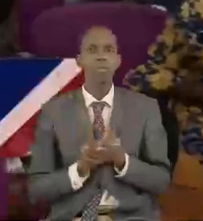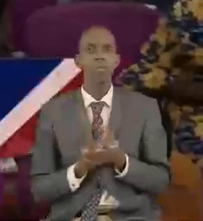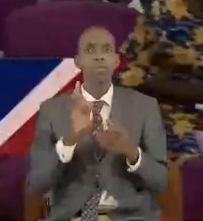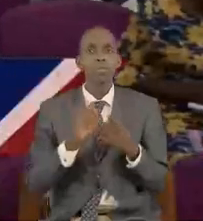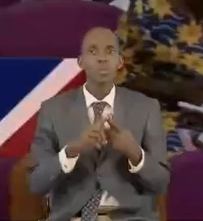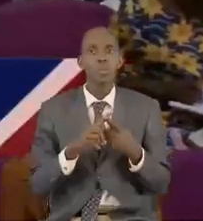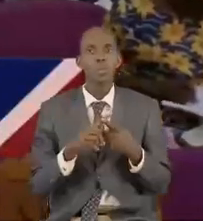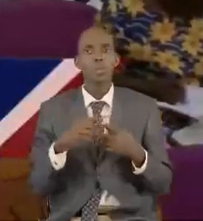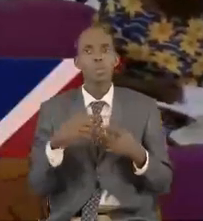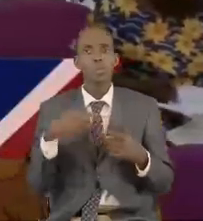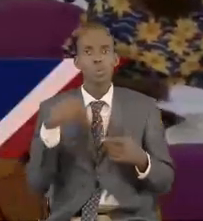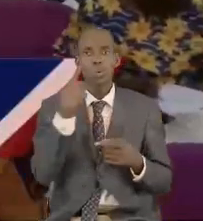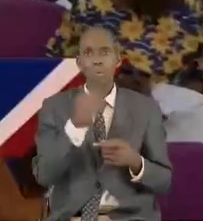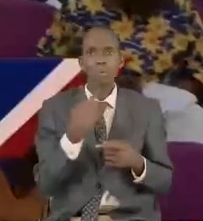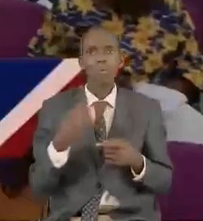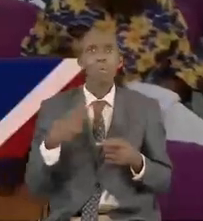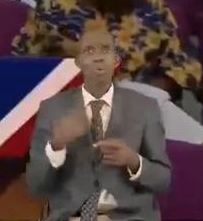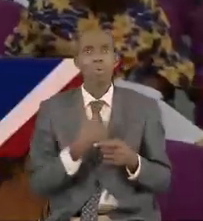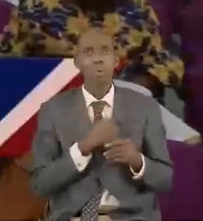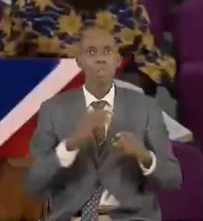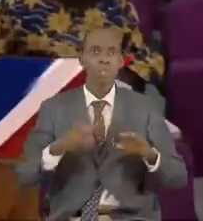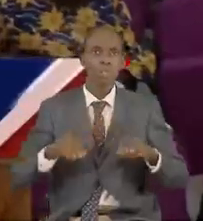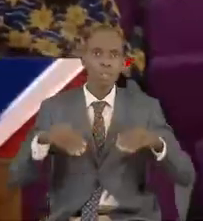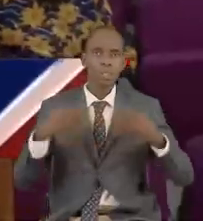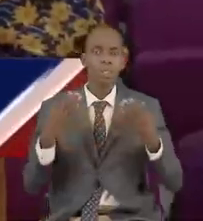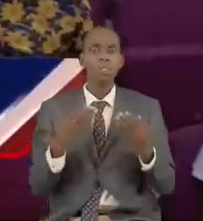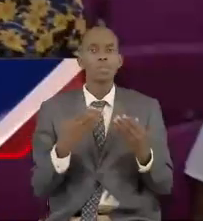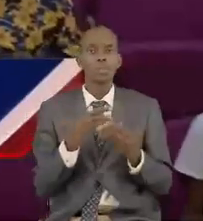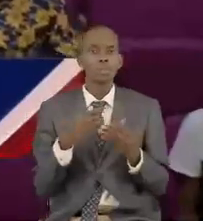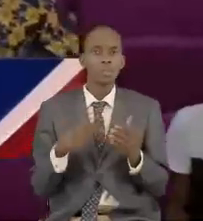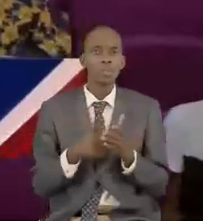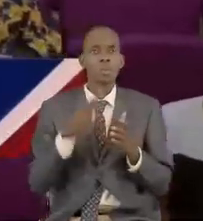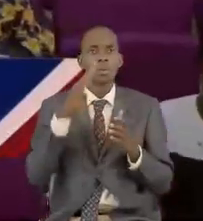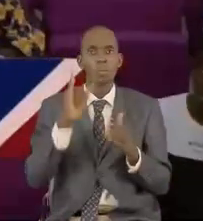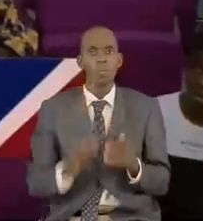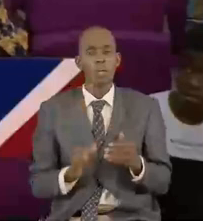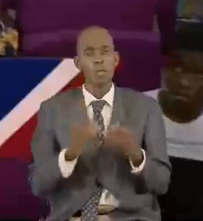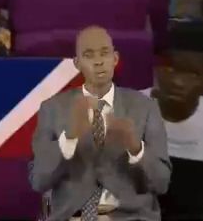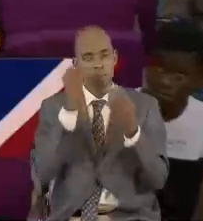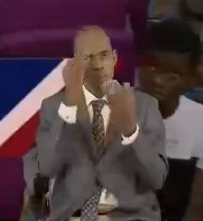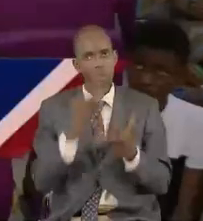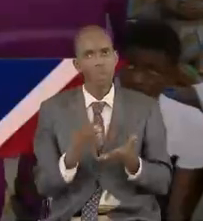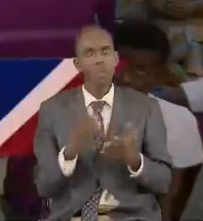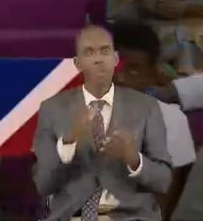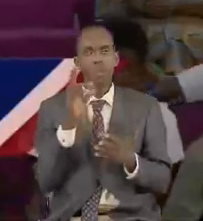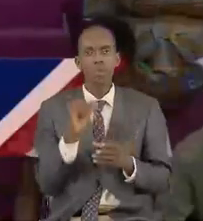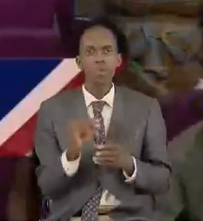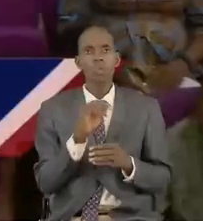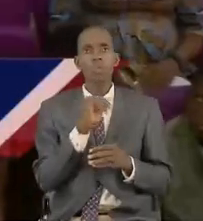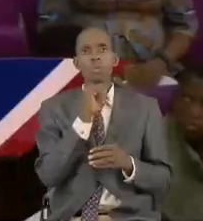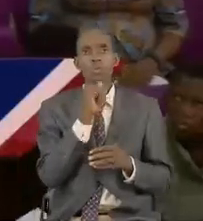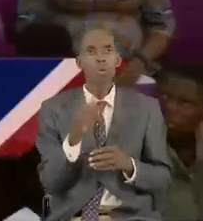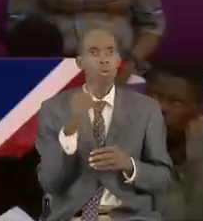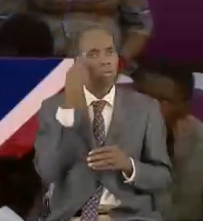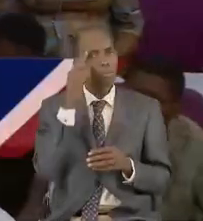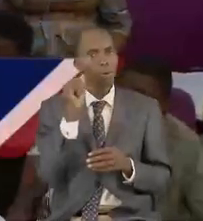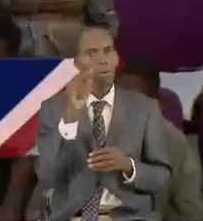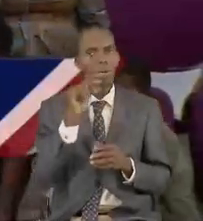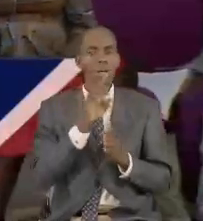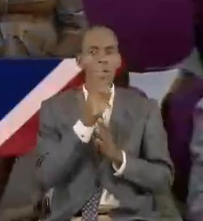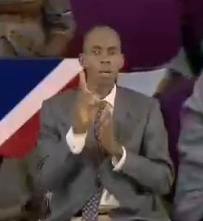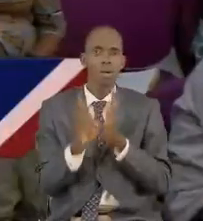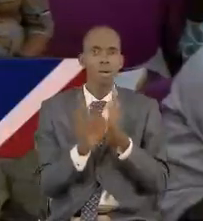Galates de 50 nous ne leur sidons pas un instant et nous résistant à leur exigence